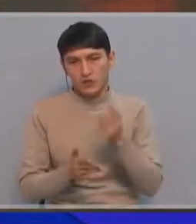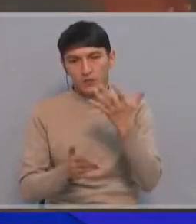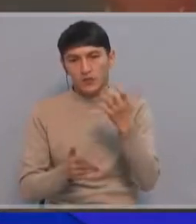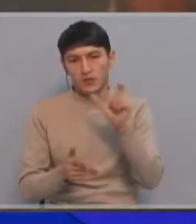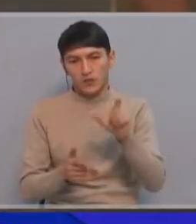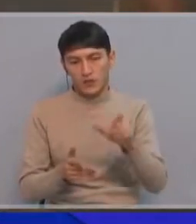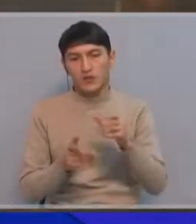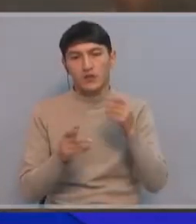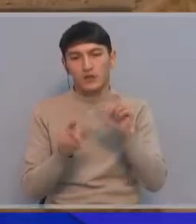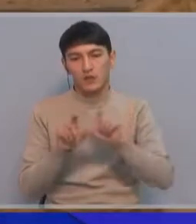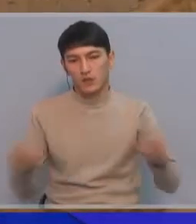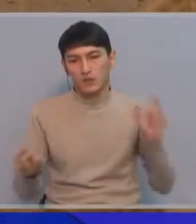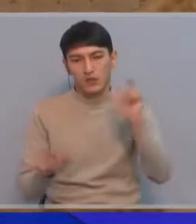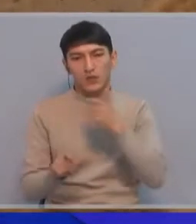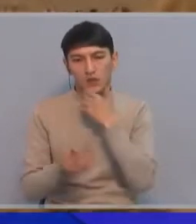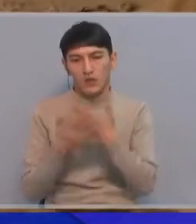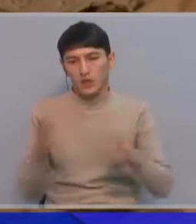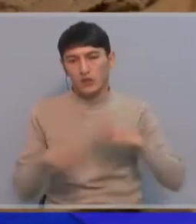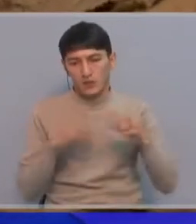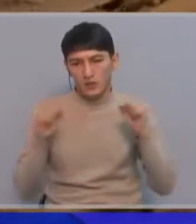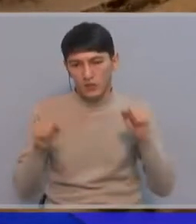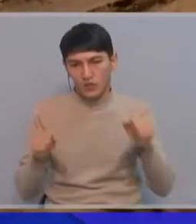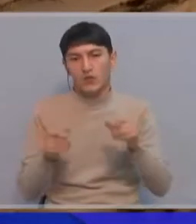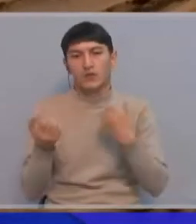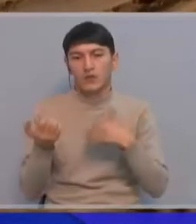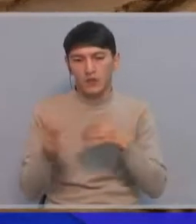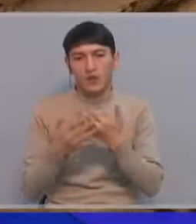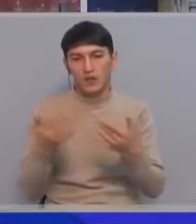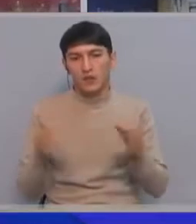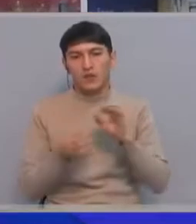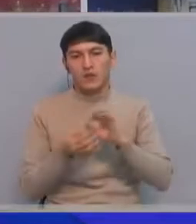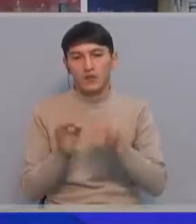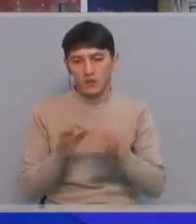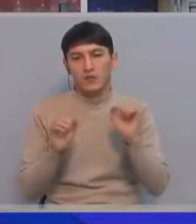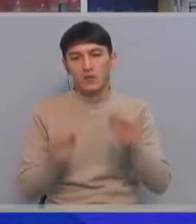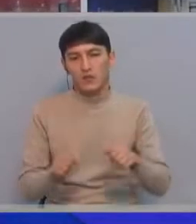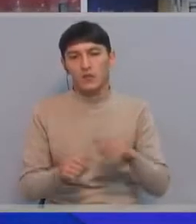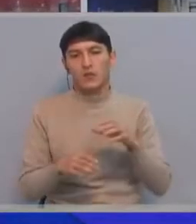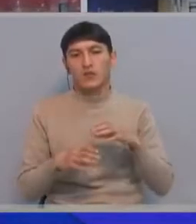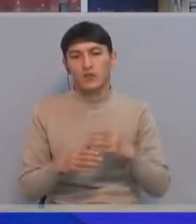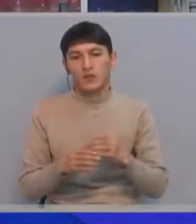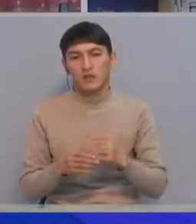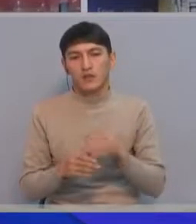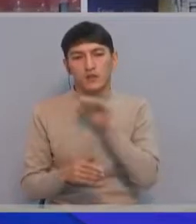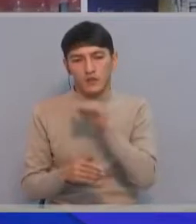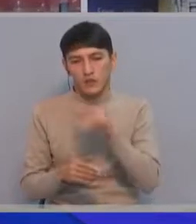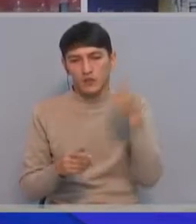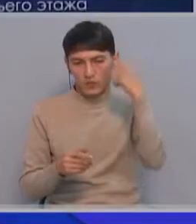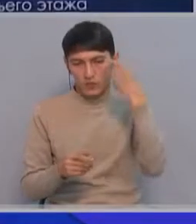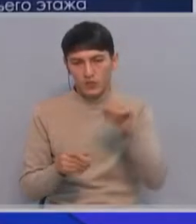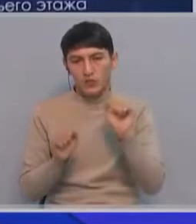емін еркін сыйып кететін сарайда түрлі үйірмелер жұмыс істейді. Мұнда спорттық сауықтыру, көркем эстетикалық, ғылыми